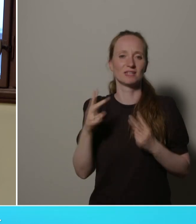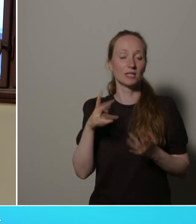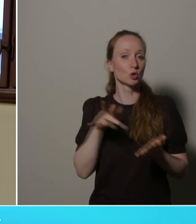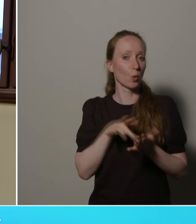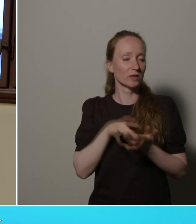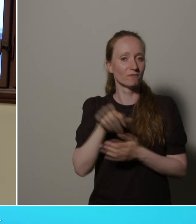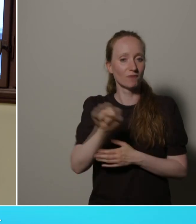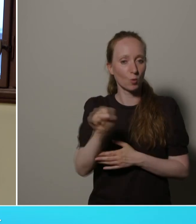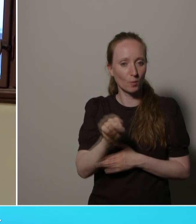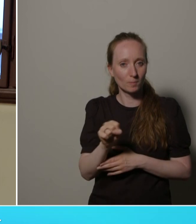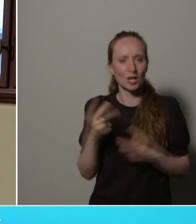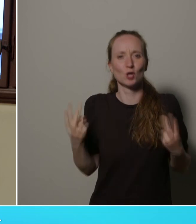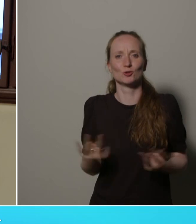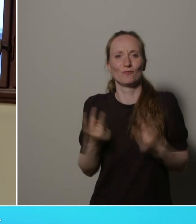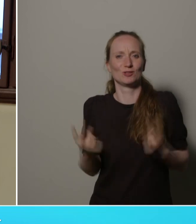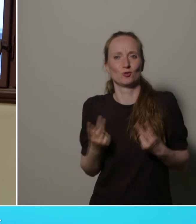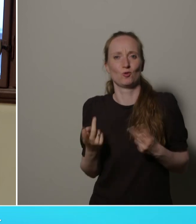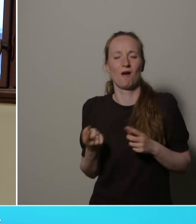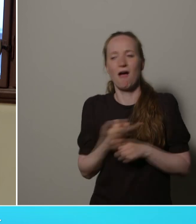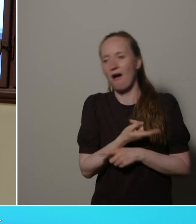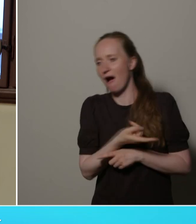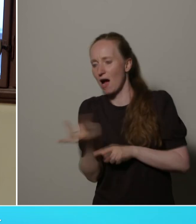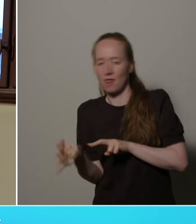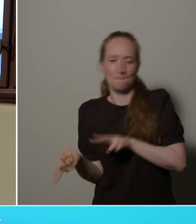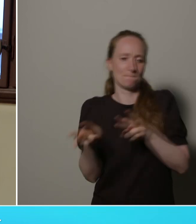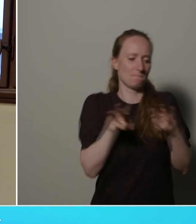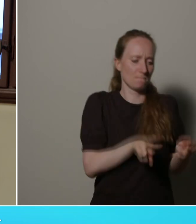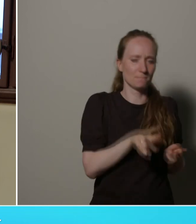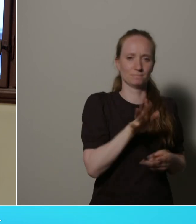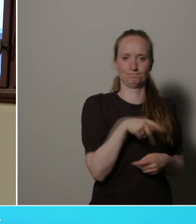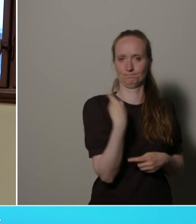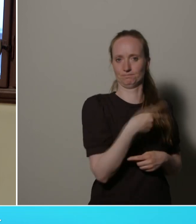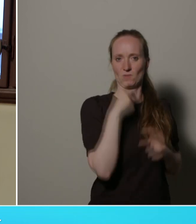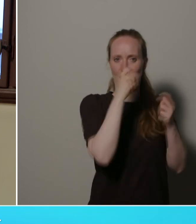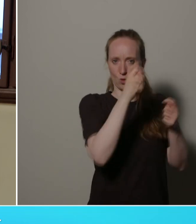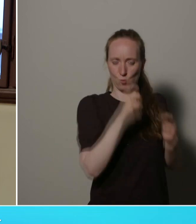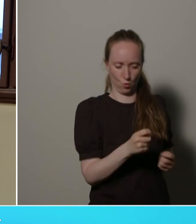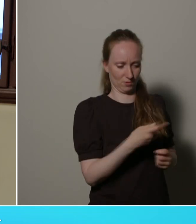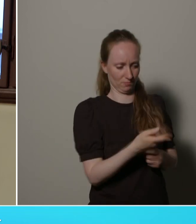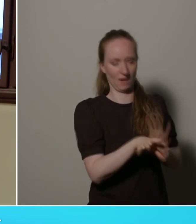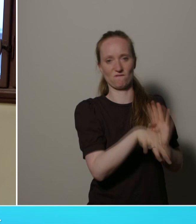alle eben das Deutschlandticket oder unser Angebot wählen werden.